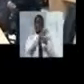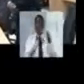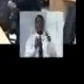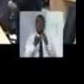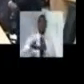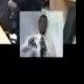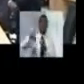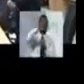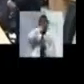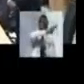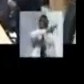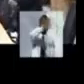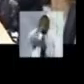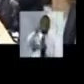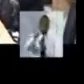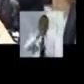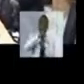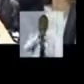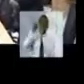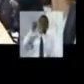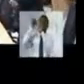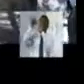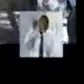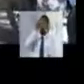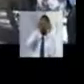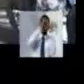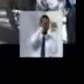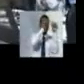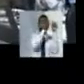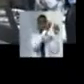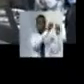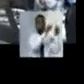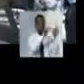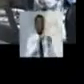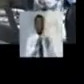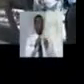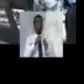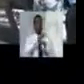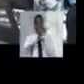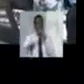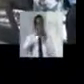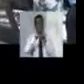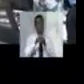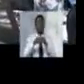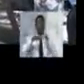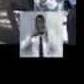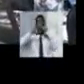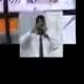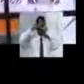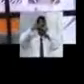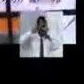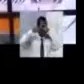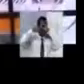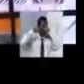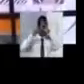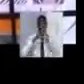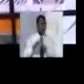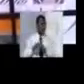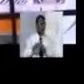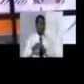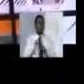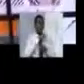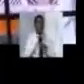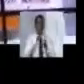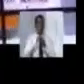voir les capacités de cette structure. Au-delà de la sécurité urbaine, ce genre de dispositif pourrait aider, selon le ministre, à lutter